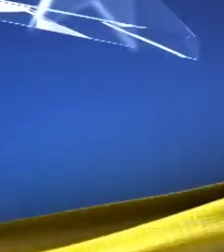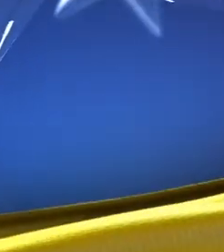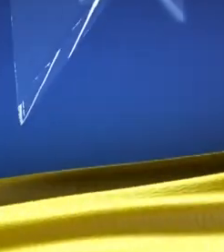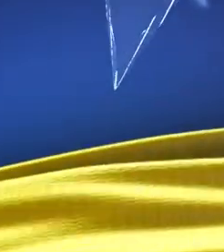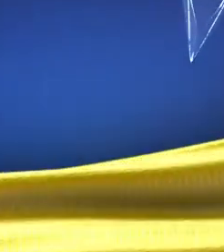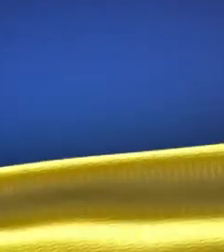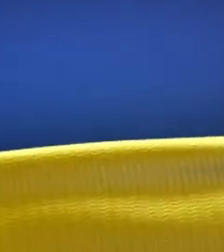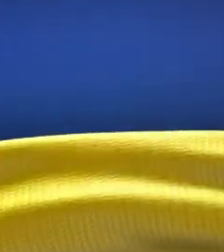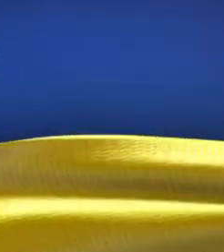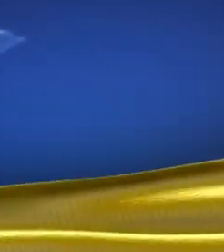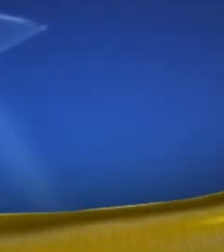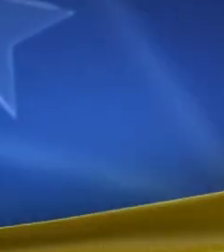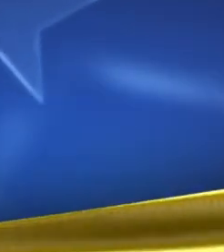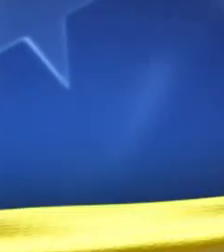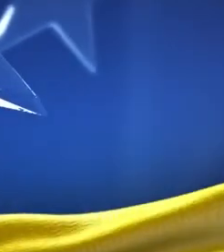2024.